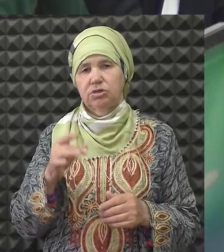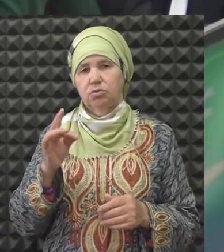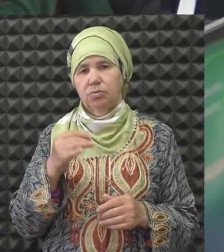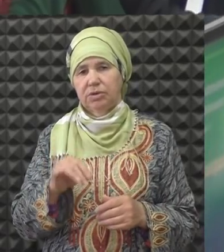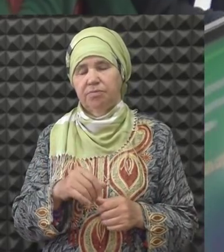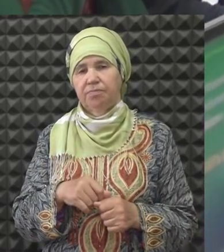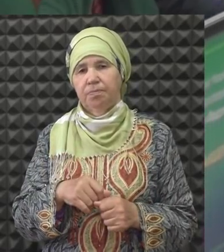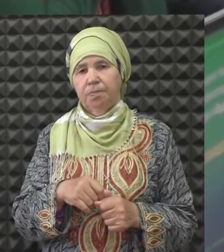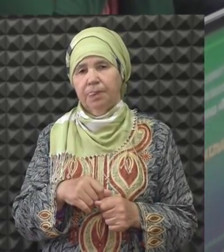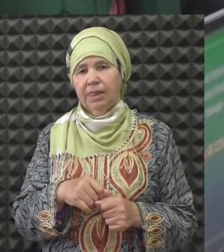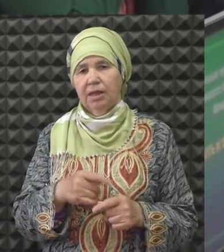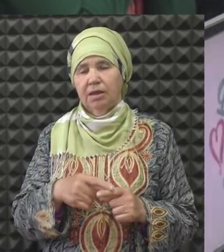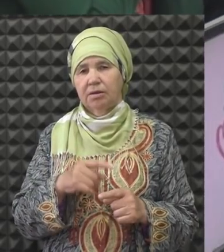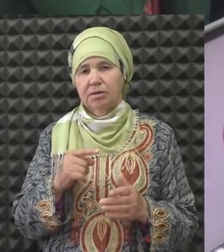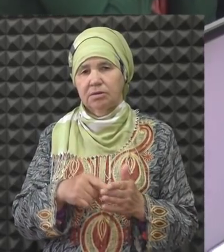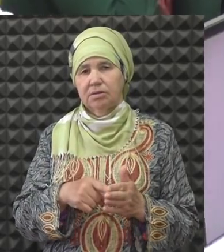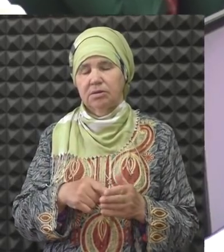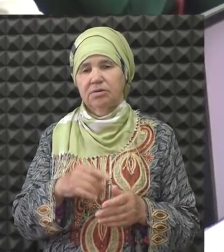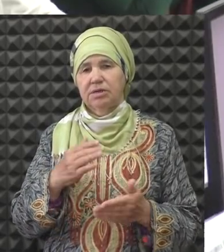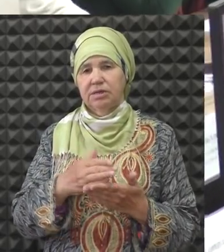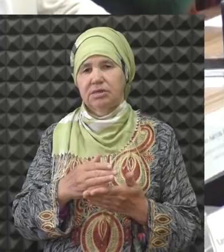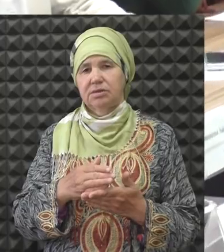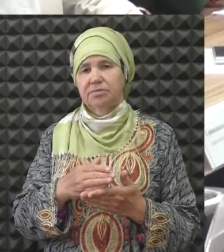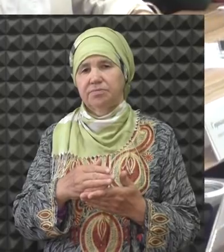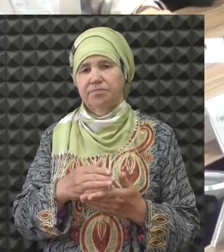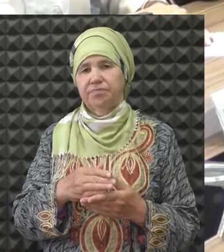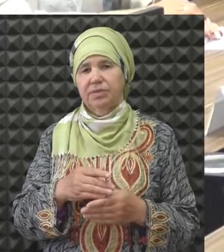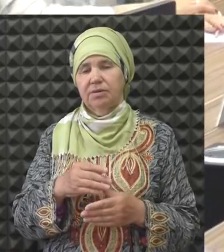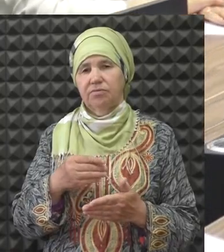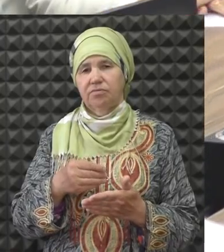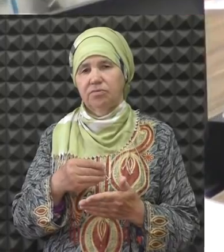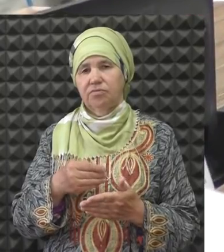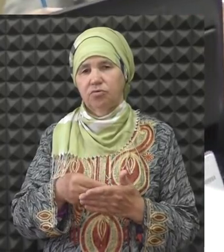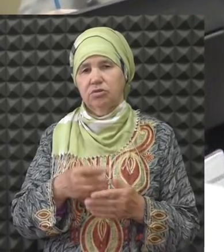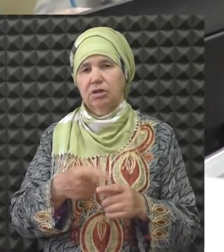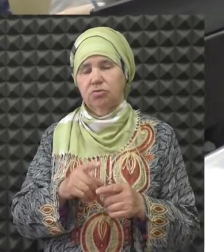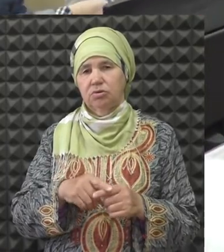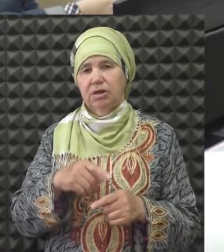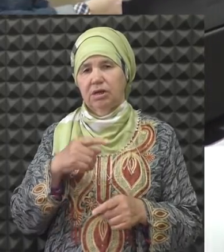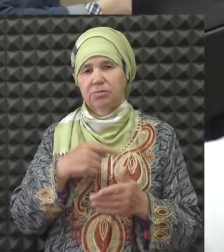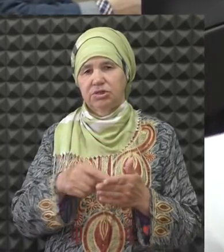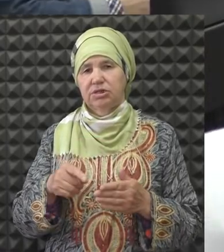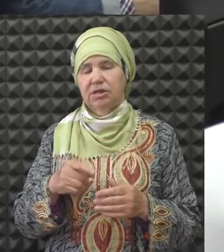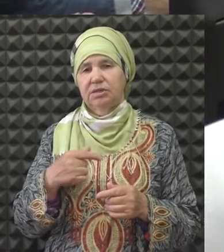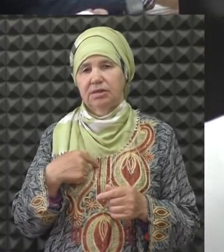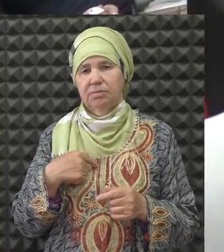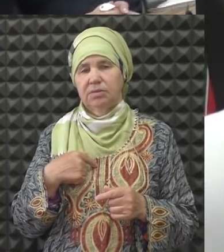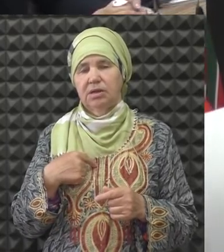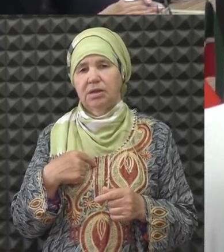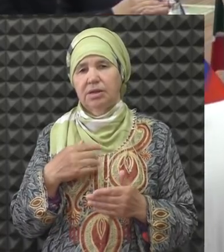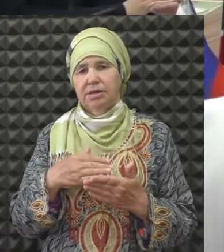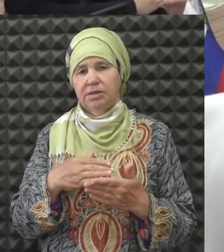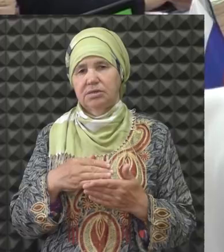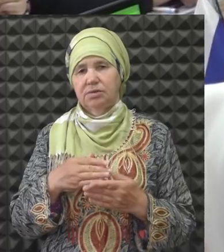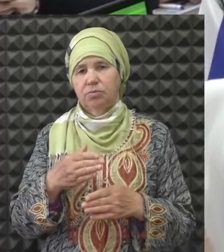9 976 680 рублей. И более 12 миллионов рублей фонд будет привлекать сам из собственных